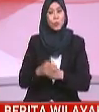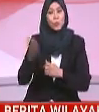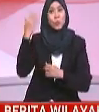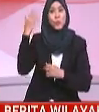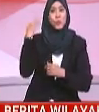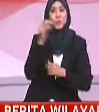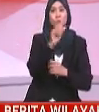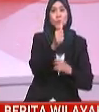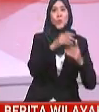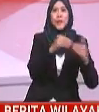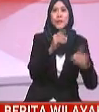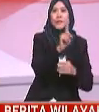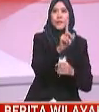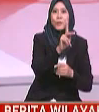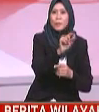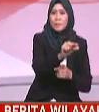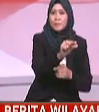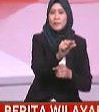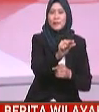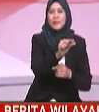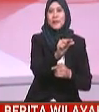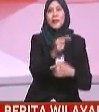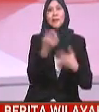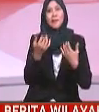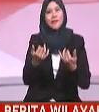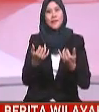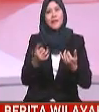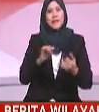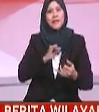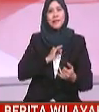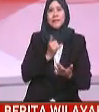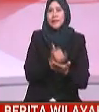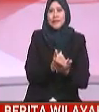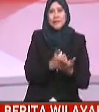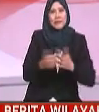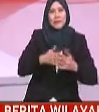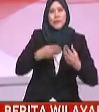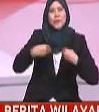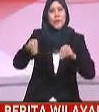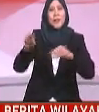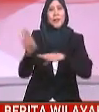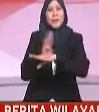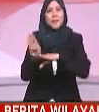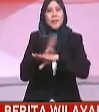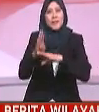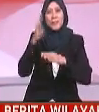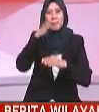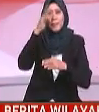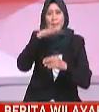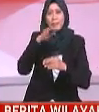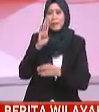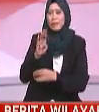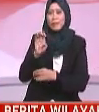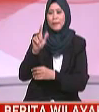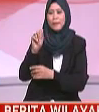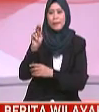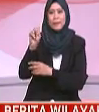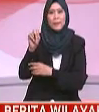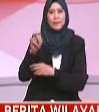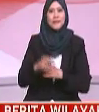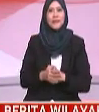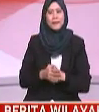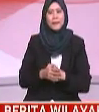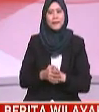dulu RM10 kilo. Saya jual, saya suri rumah saya jual belacan. Bila musim bubuk ni tiap tahun kami